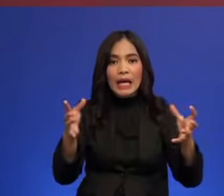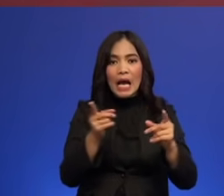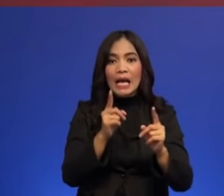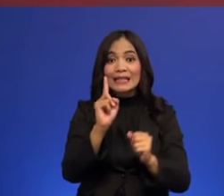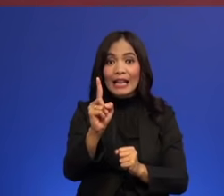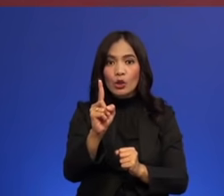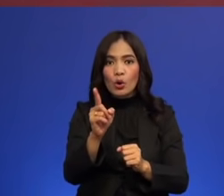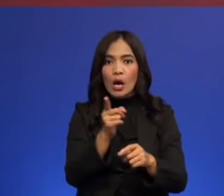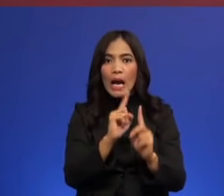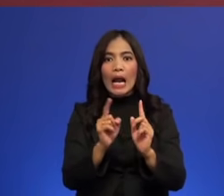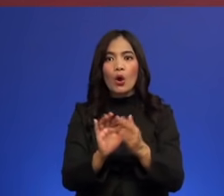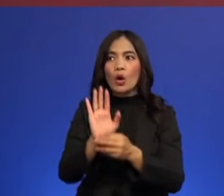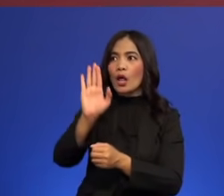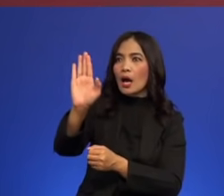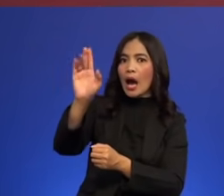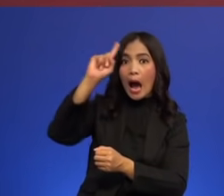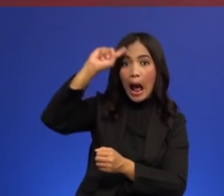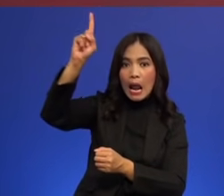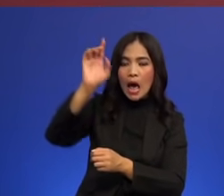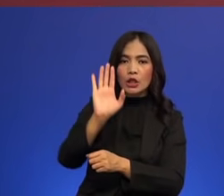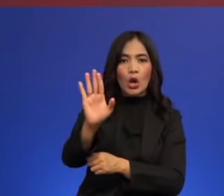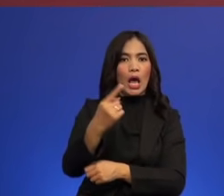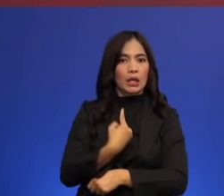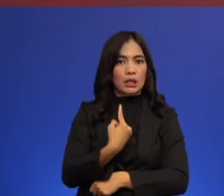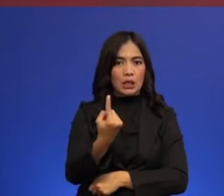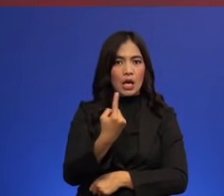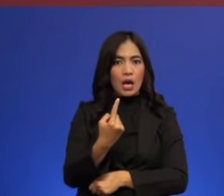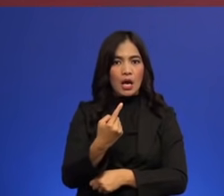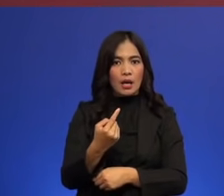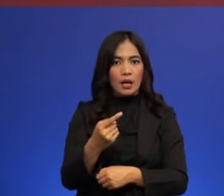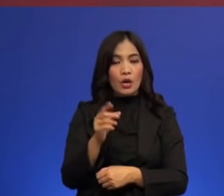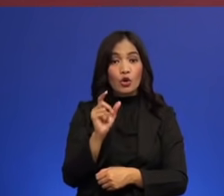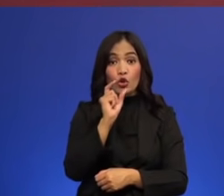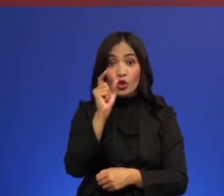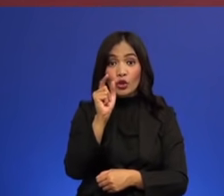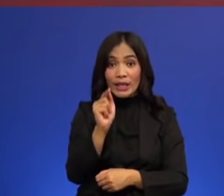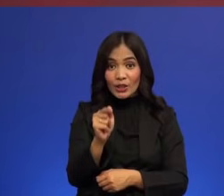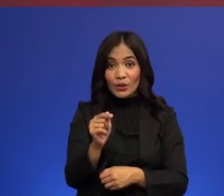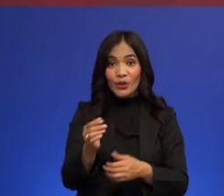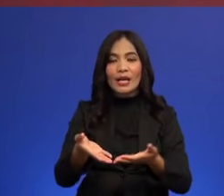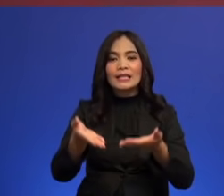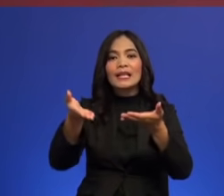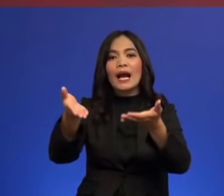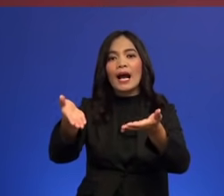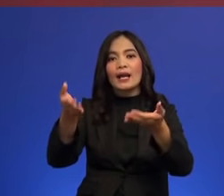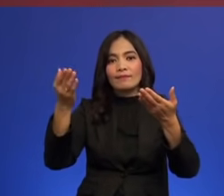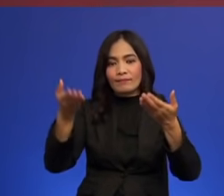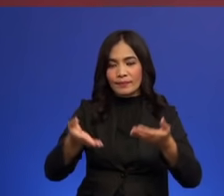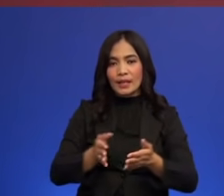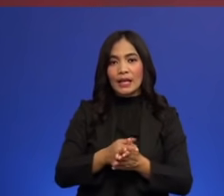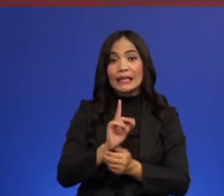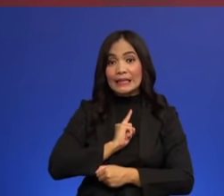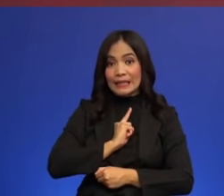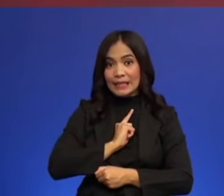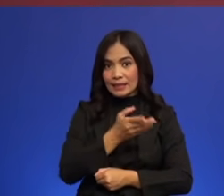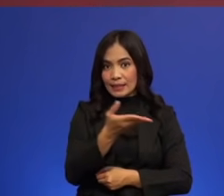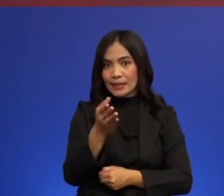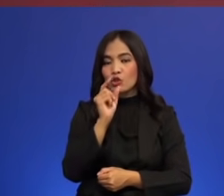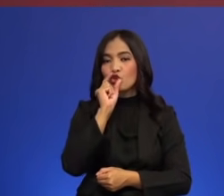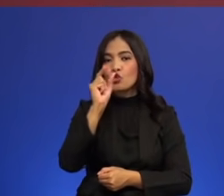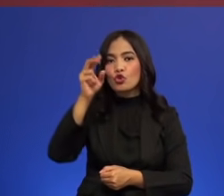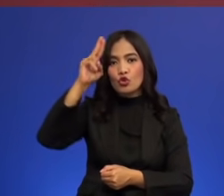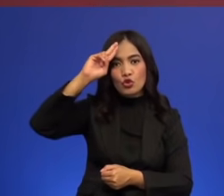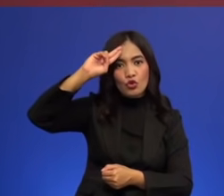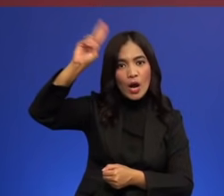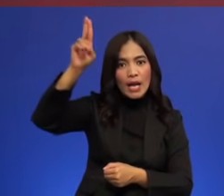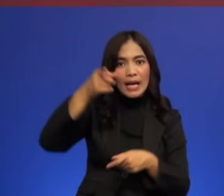kita ditolak Allah. Karenanya serahkan dirimu, serahkan hidupmu kepada Tuhan. Dan